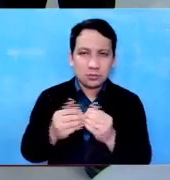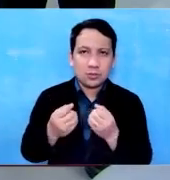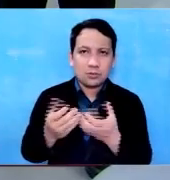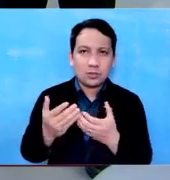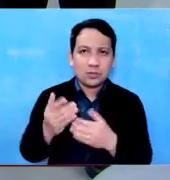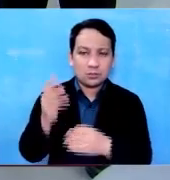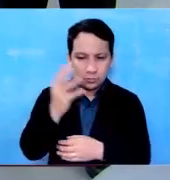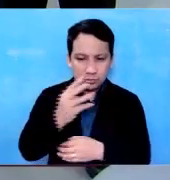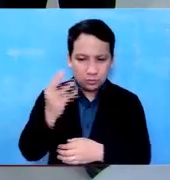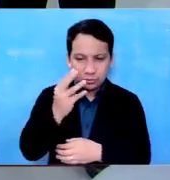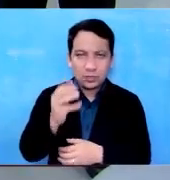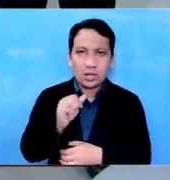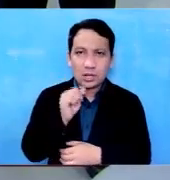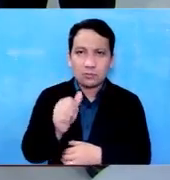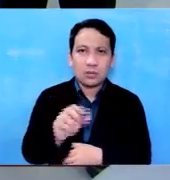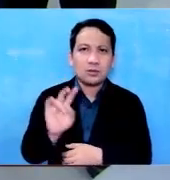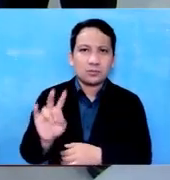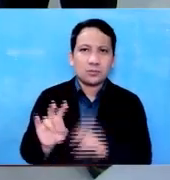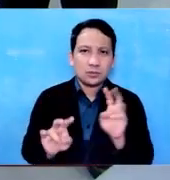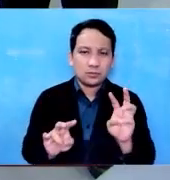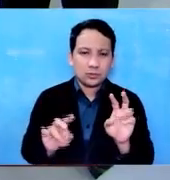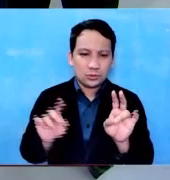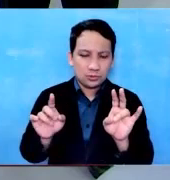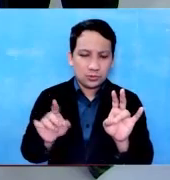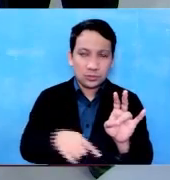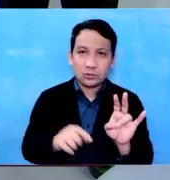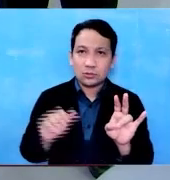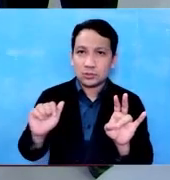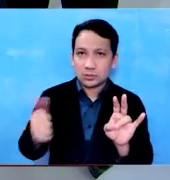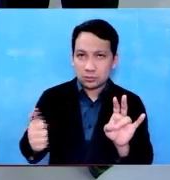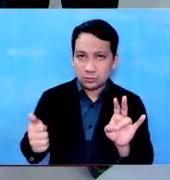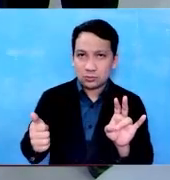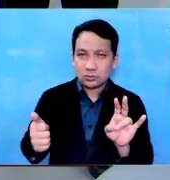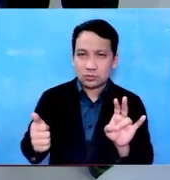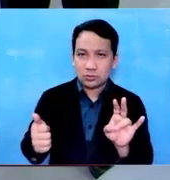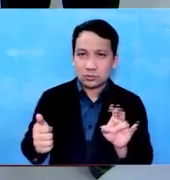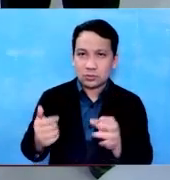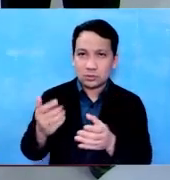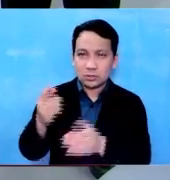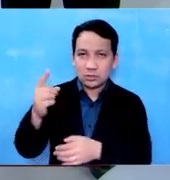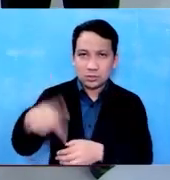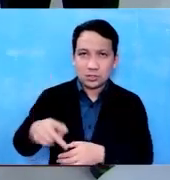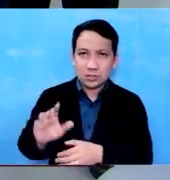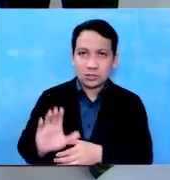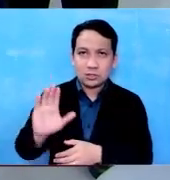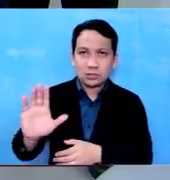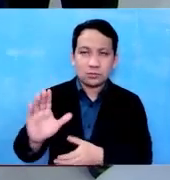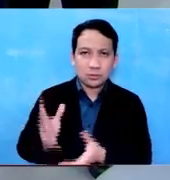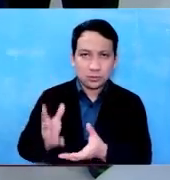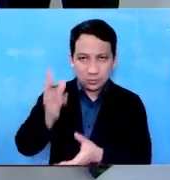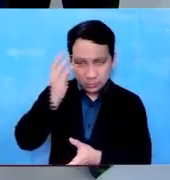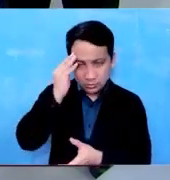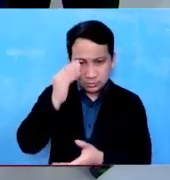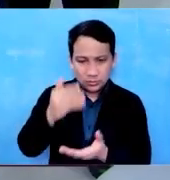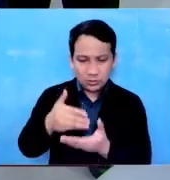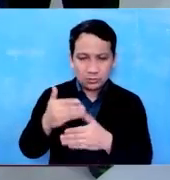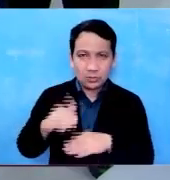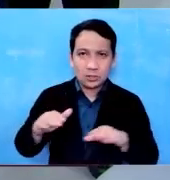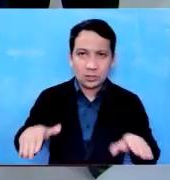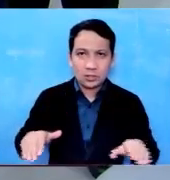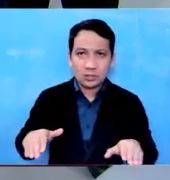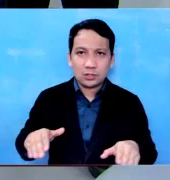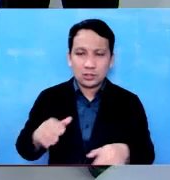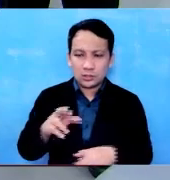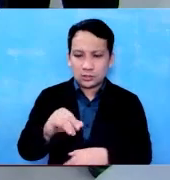dyan. Halos 7 sa bawat 10 poor households naniniwalang kalahati lamang ang natutunan ng kanilang mga anak sa remote learning